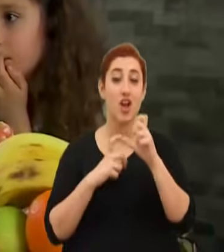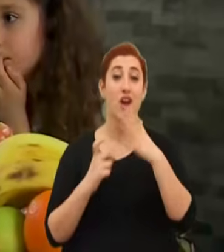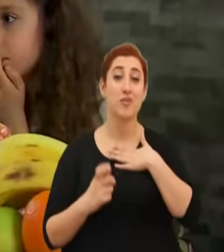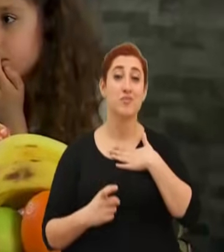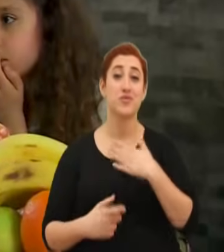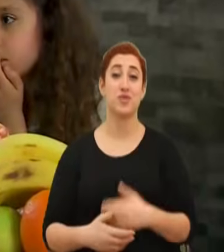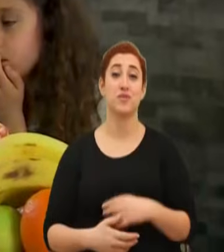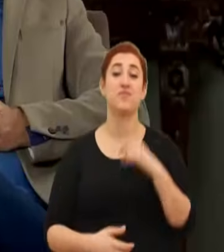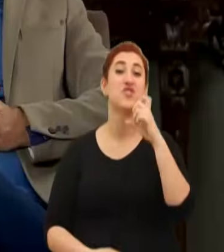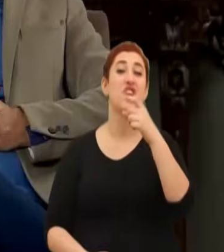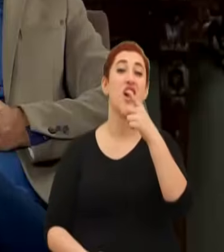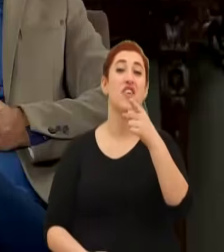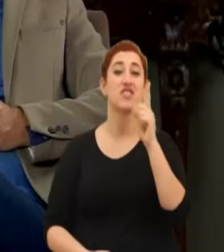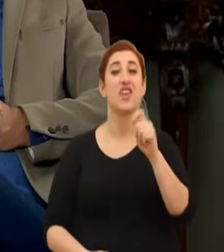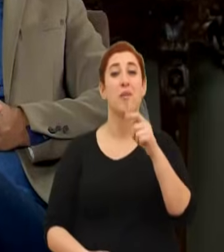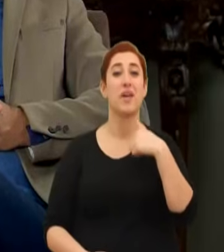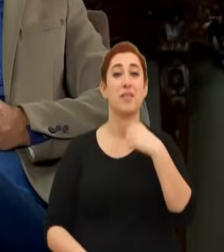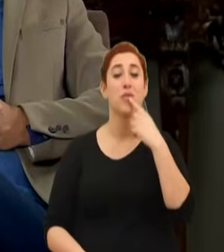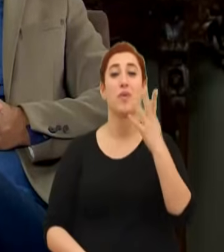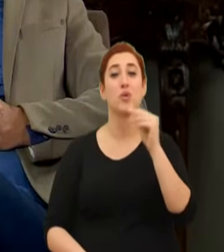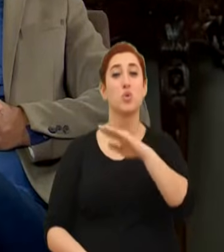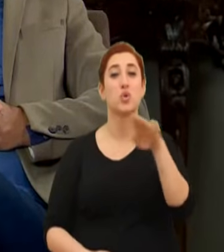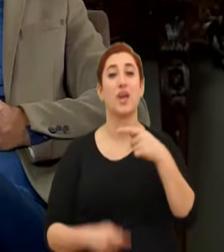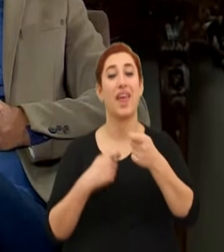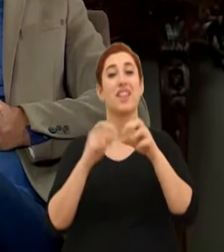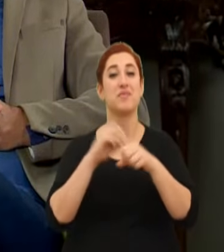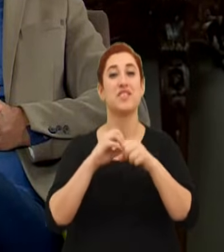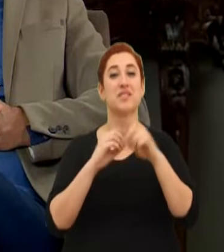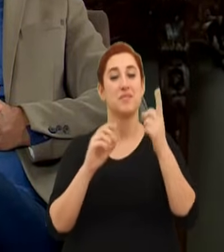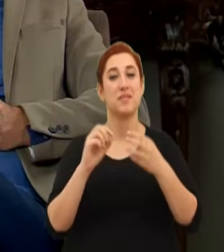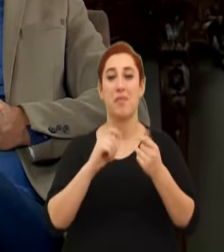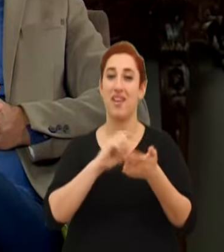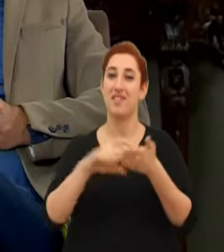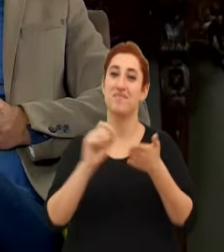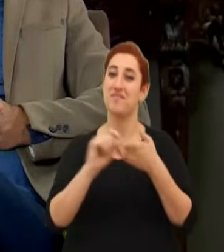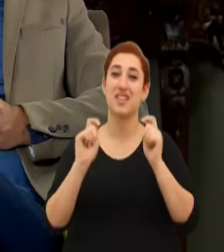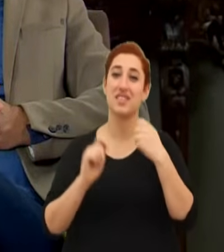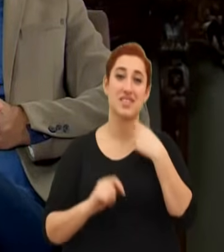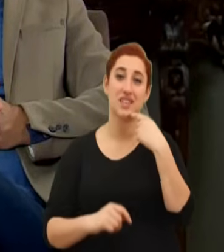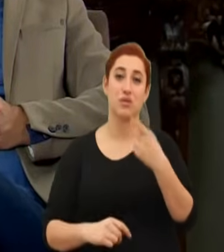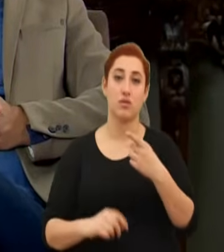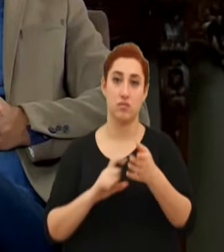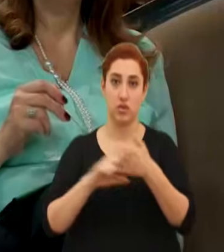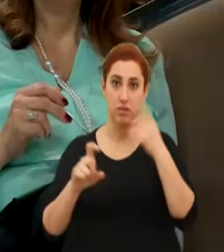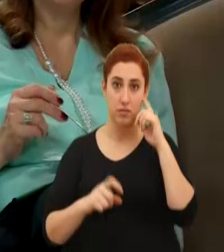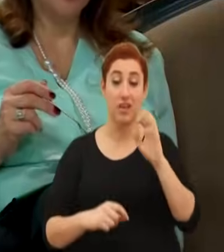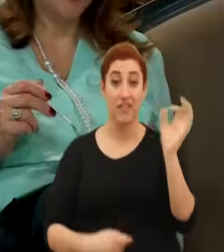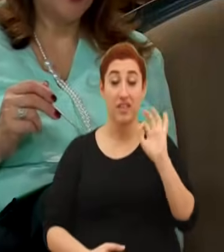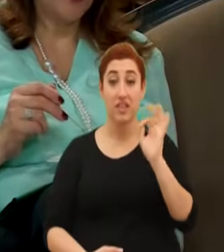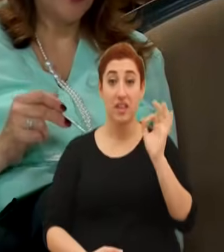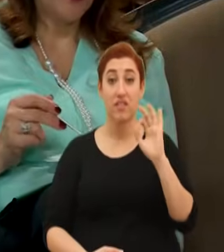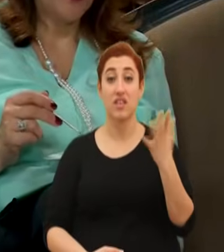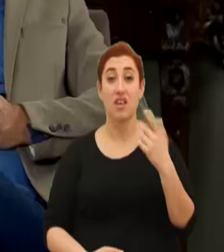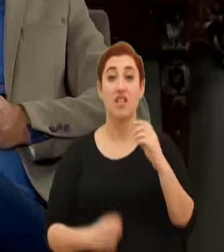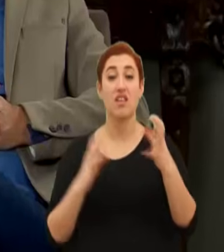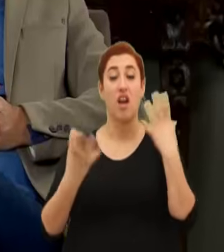Sarpişkom, Caviş'e şey yapsak diyorum, yani çocukların eğitimi için bir çek yazsan diyorum ha? Çek mi? Evet,